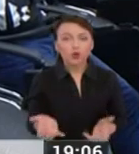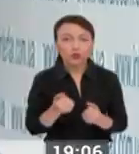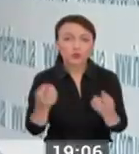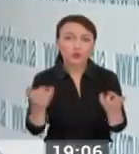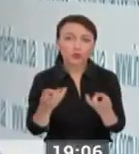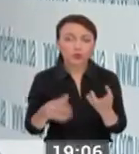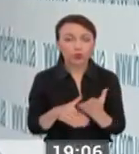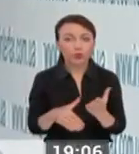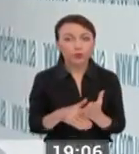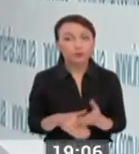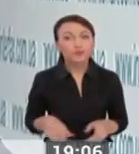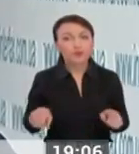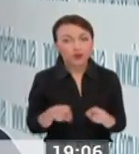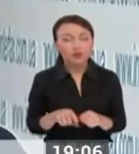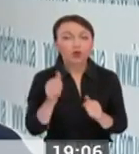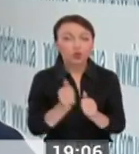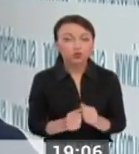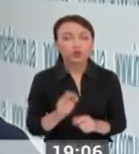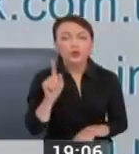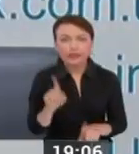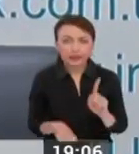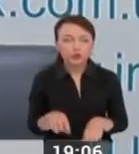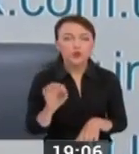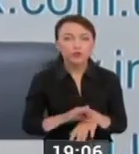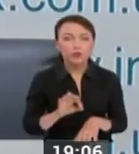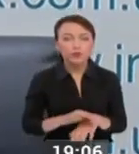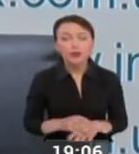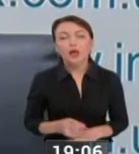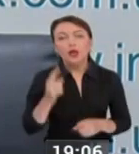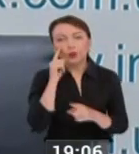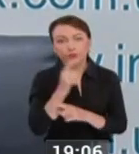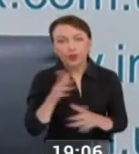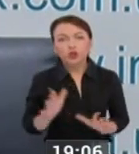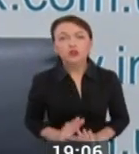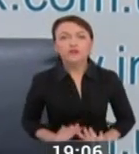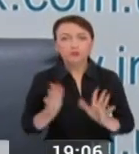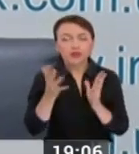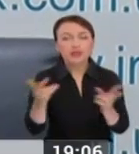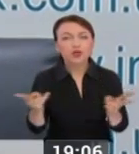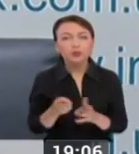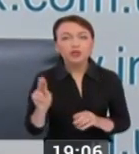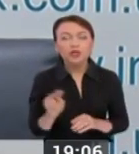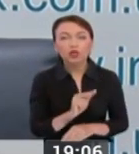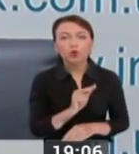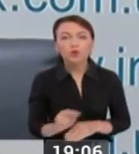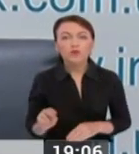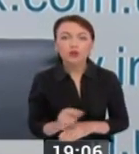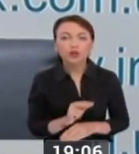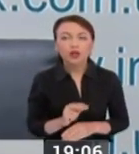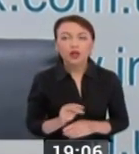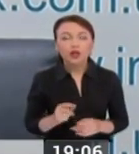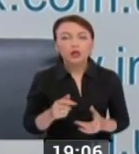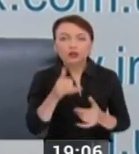допомогу. І так щодо кожної рідкісної хвороби. В більшості випадків необхідне лікування